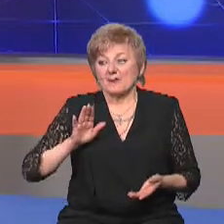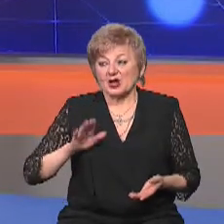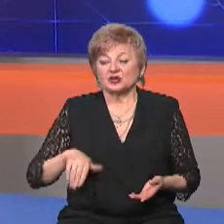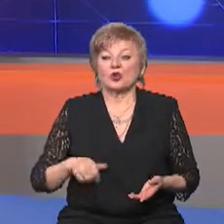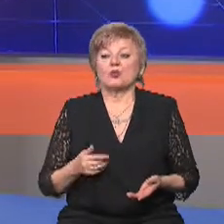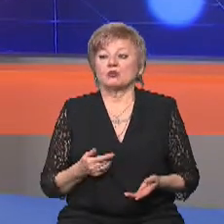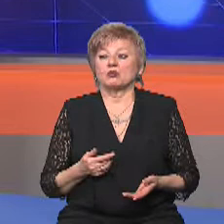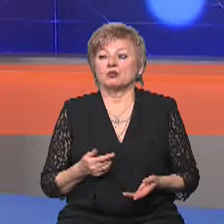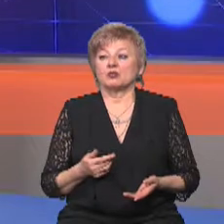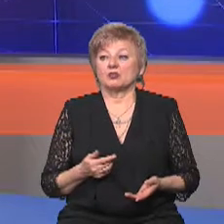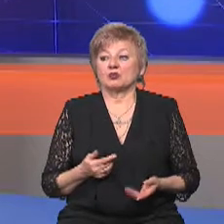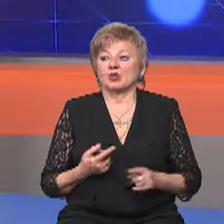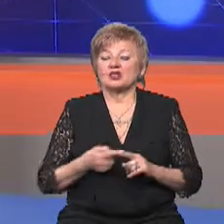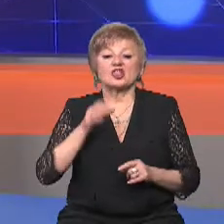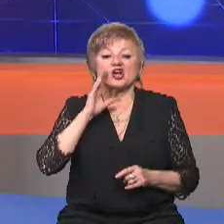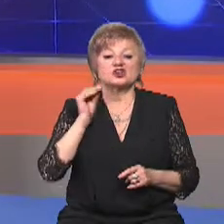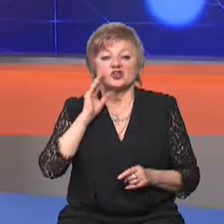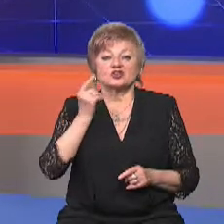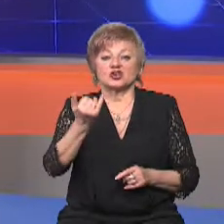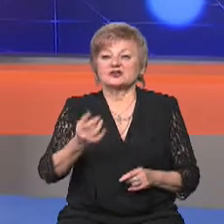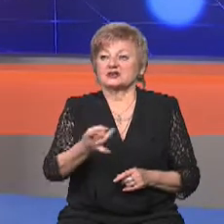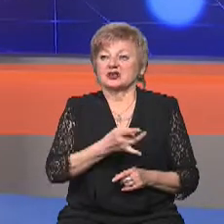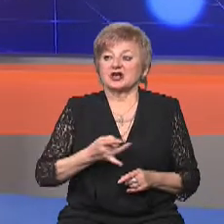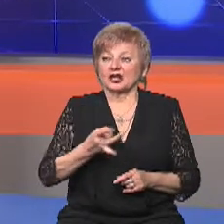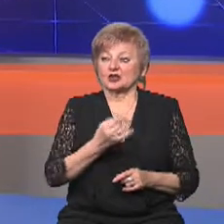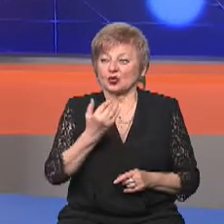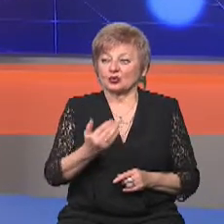є... Особливо це Шевченківського району, стосується